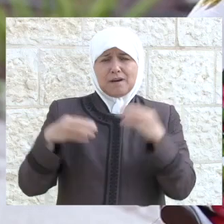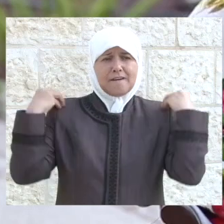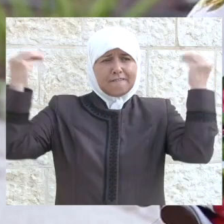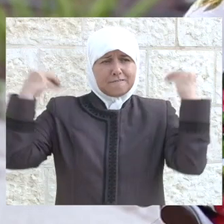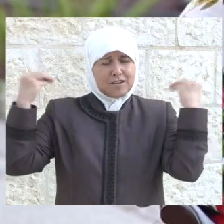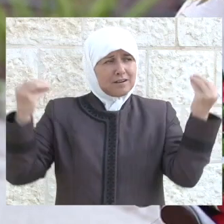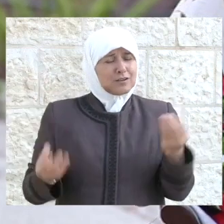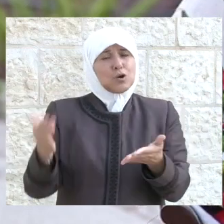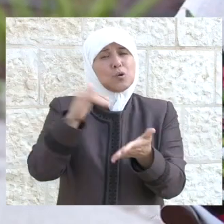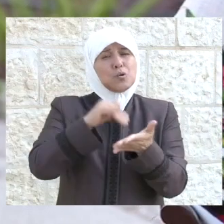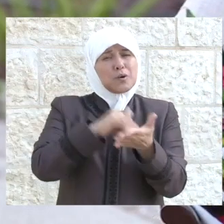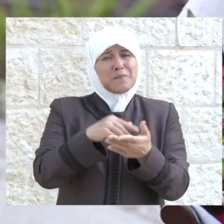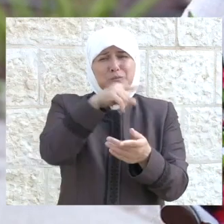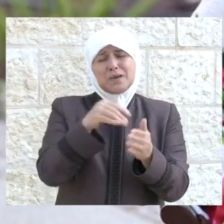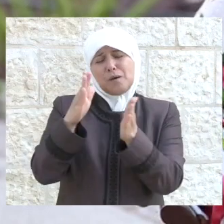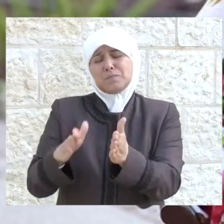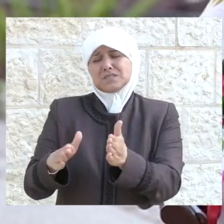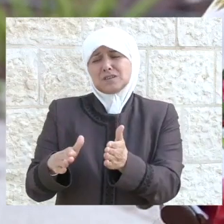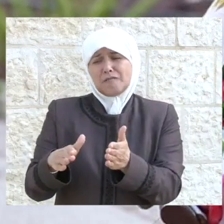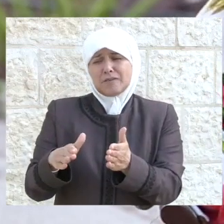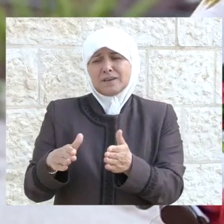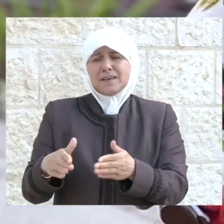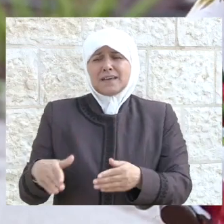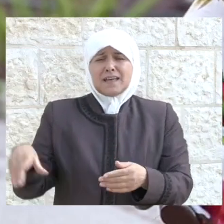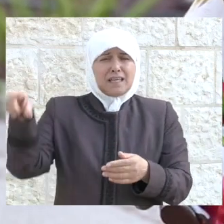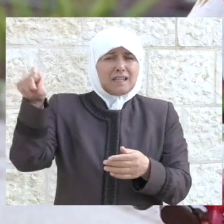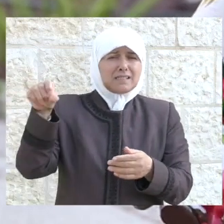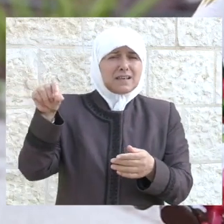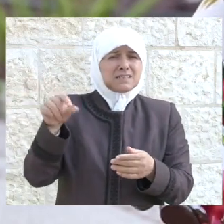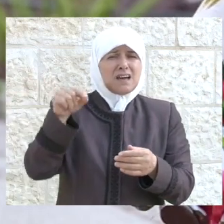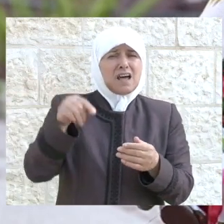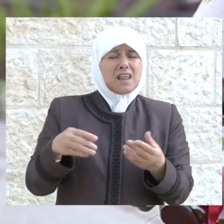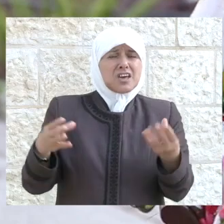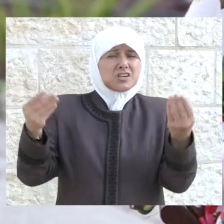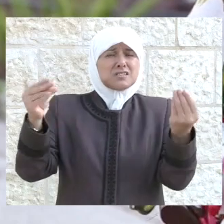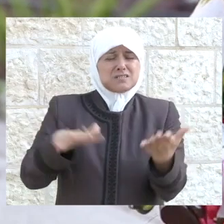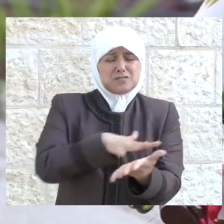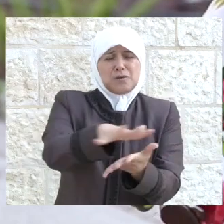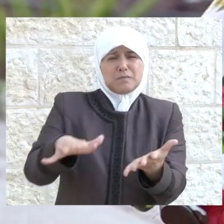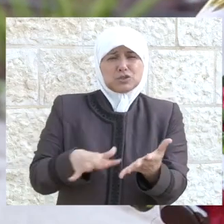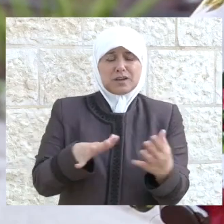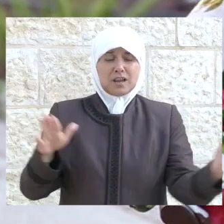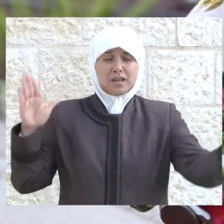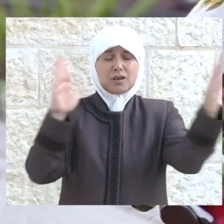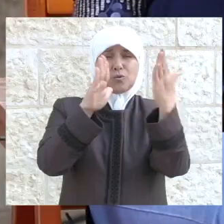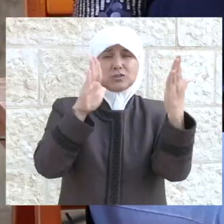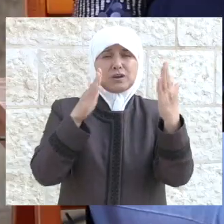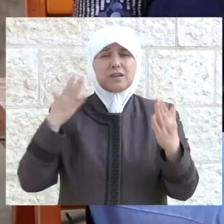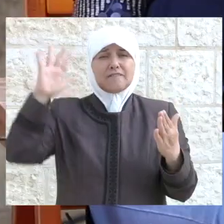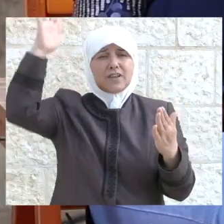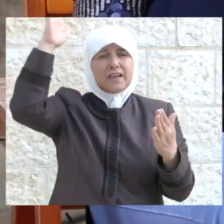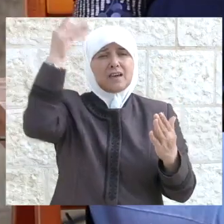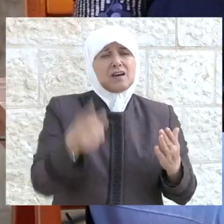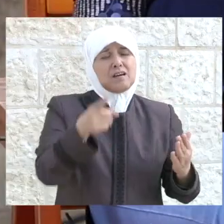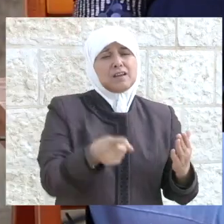بعمر 9 سنين. مواقف كثيرة، يعني موقف حتى بتواجهيها بالحياة اليومية. على